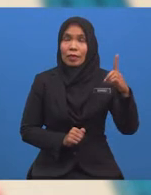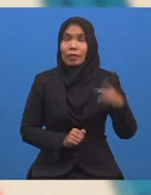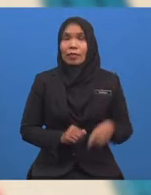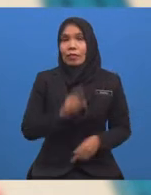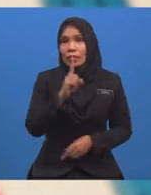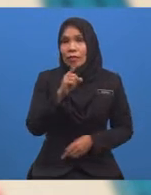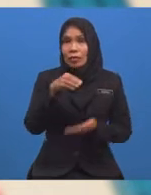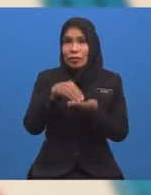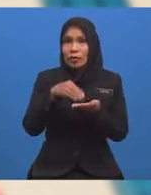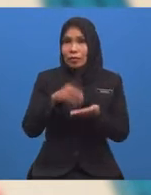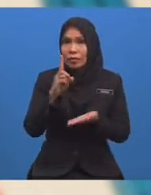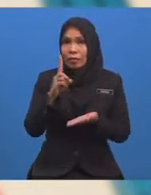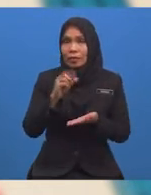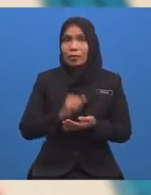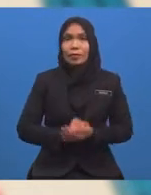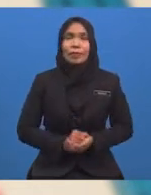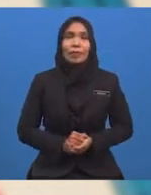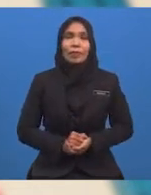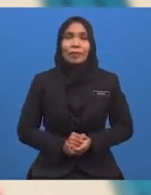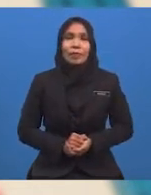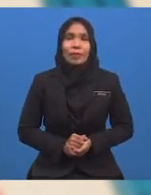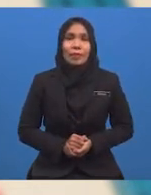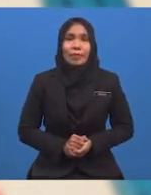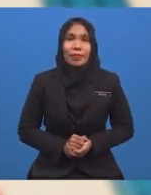ob-1 nisbah satu